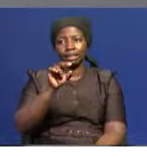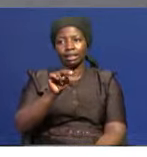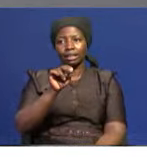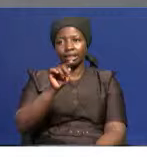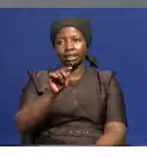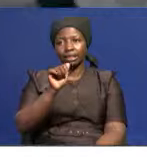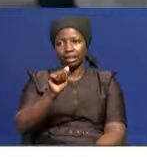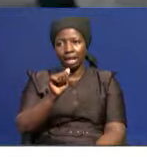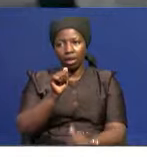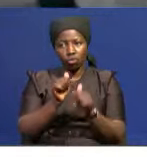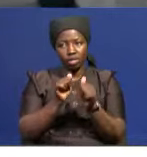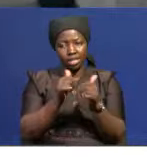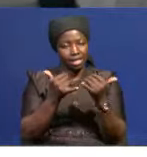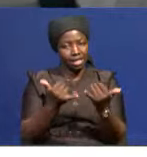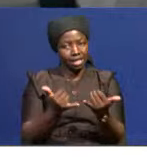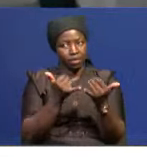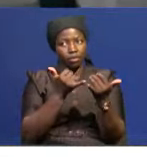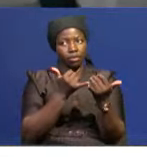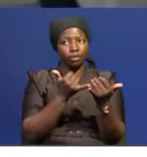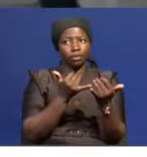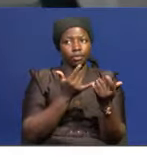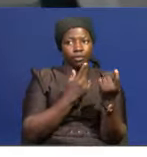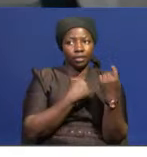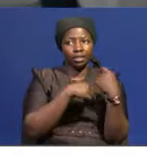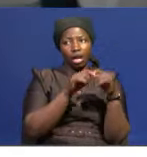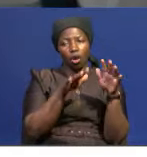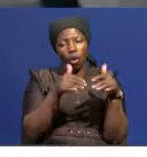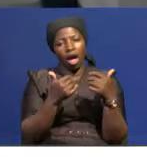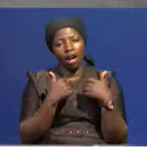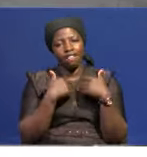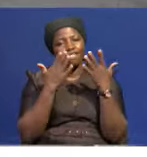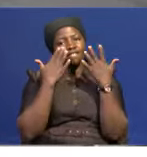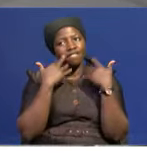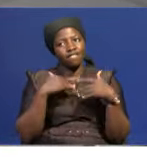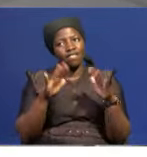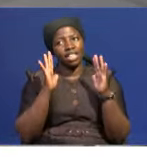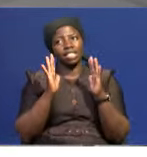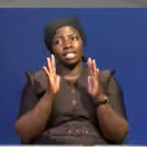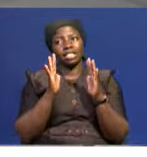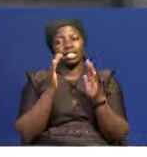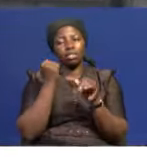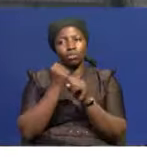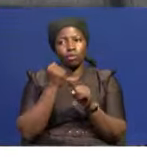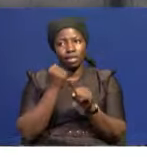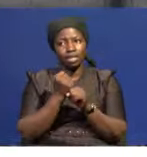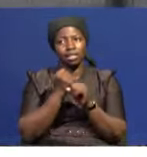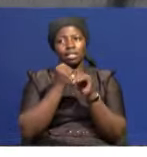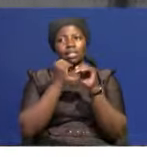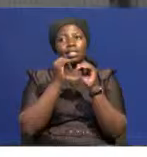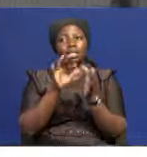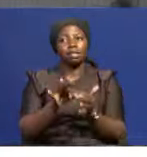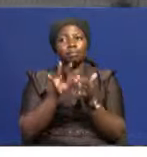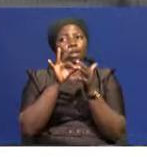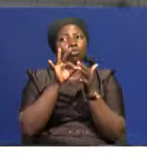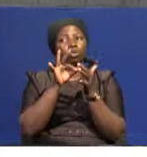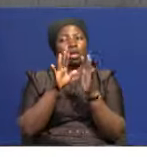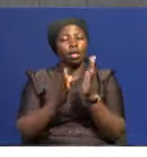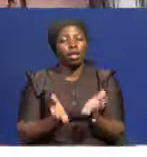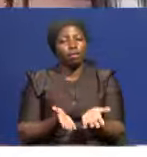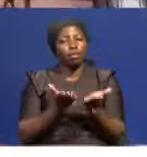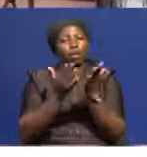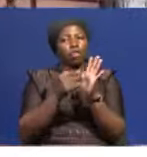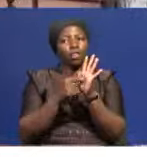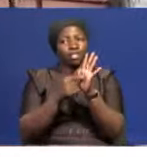ambazo kwa sasa zinaanza ama zimemaliza kufanya maboresho muhimu, kama ujenzi wa viwanda